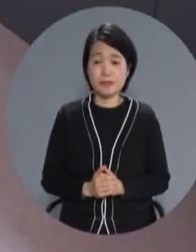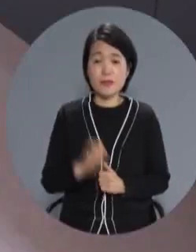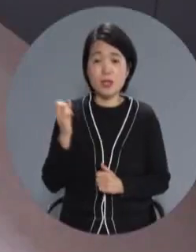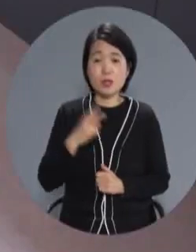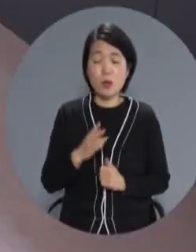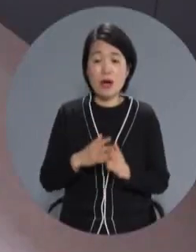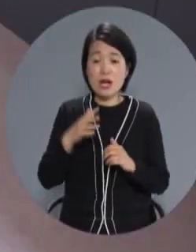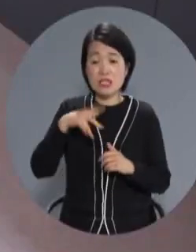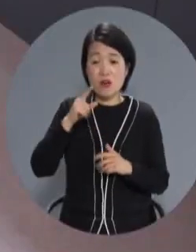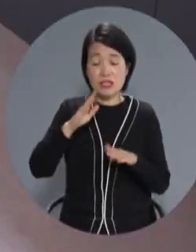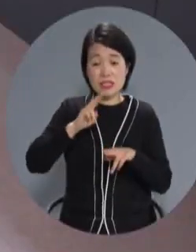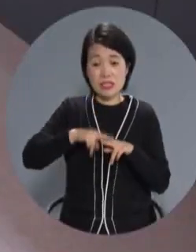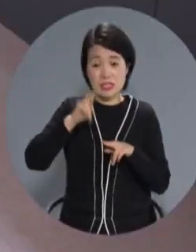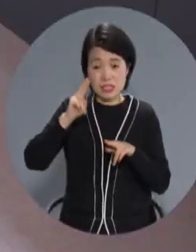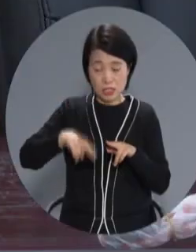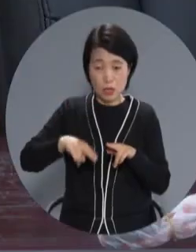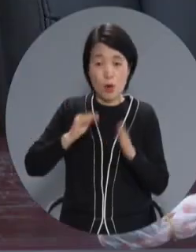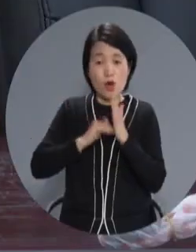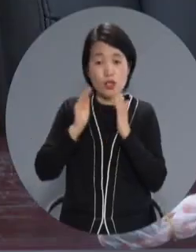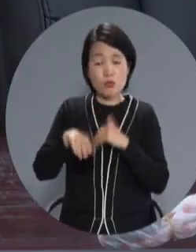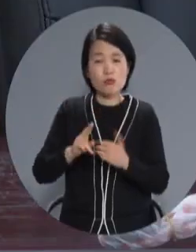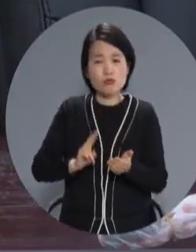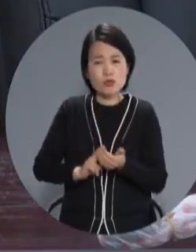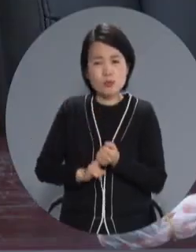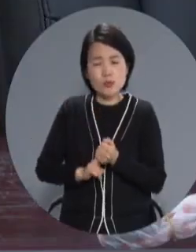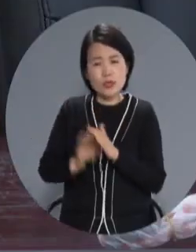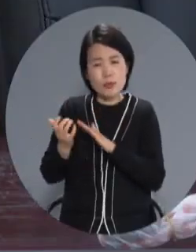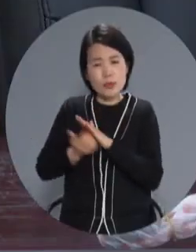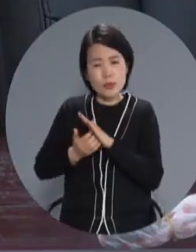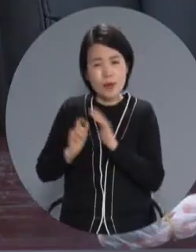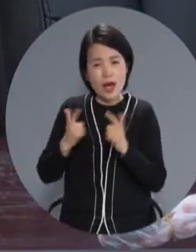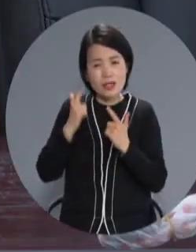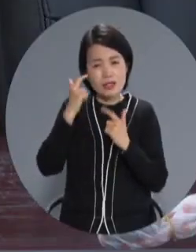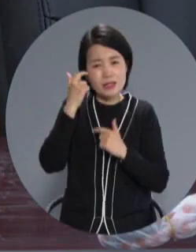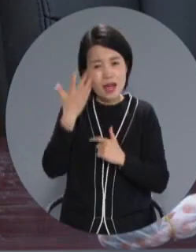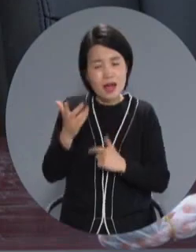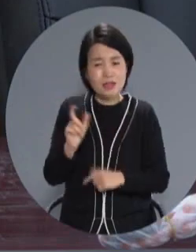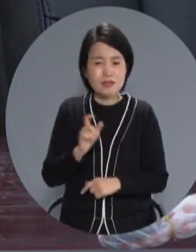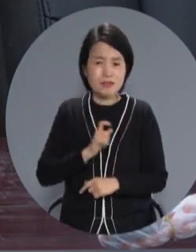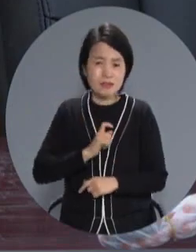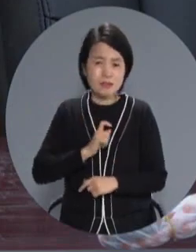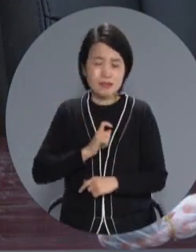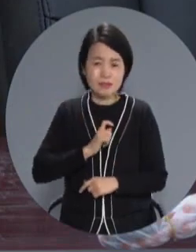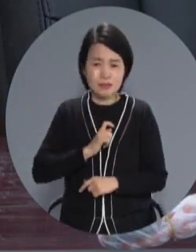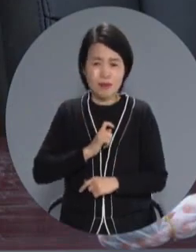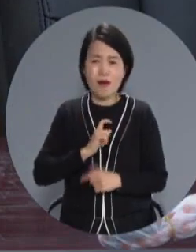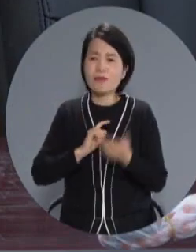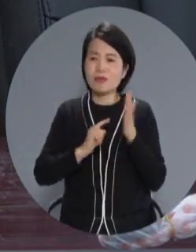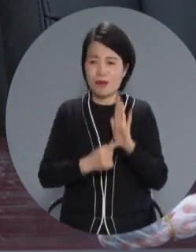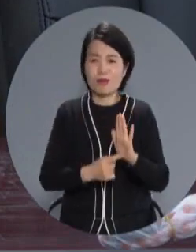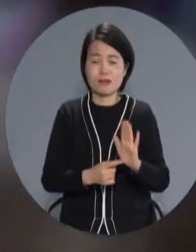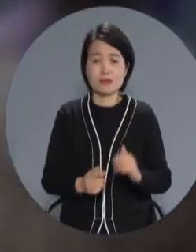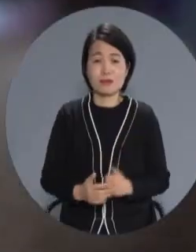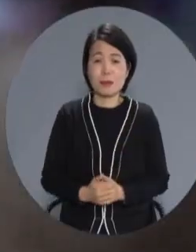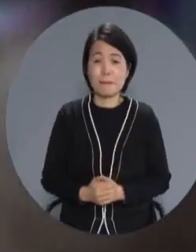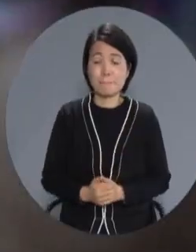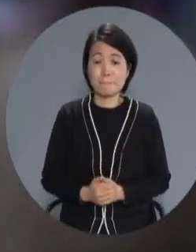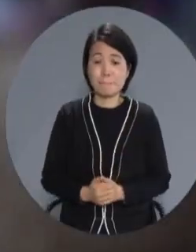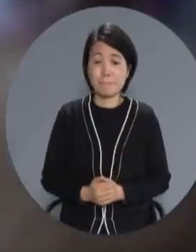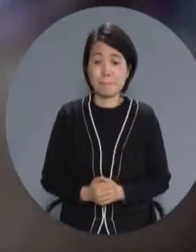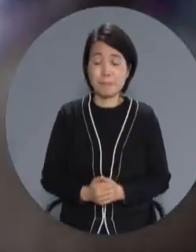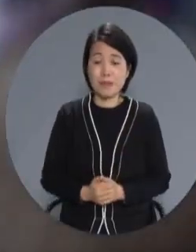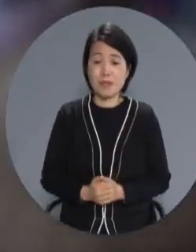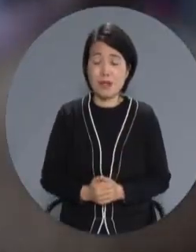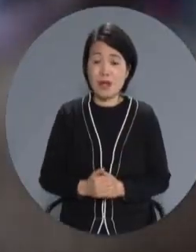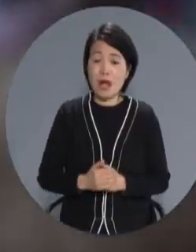정 시장이 퇴임 이후를 고려한 숨은 다른 의도가 있는 것 아니냐는 근거 없는 추측까지 제기되고 있습니다.